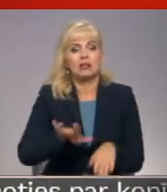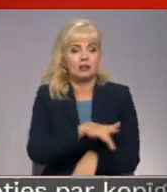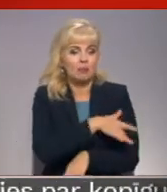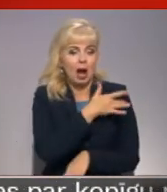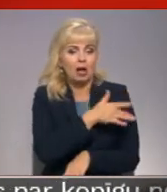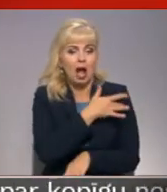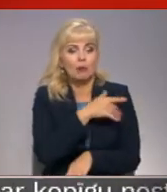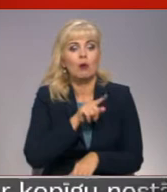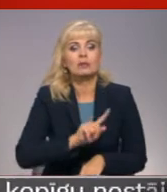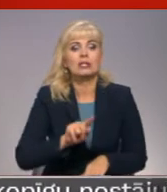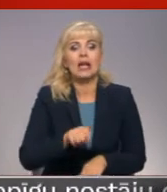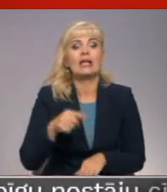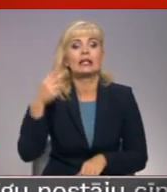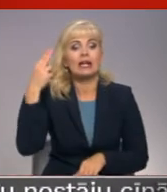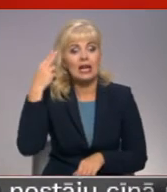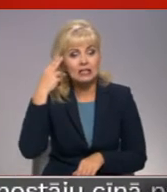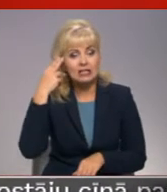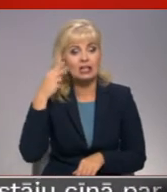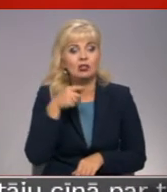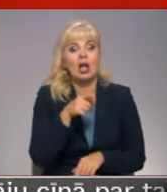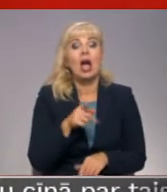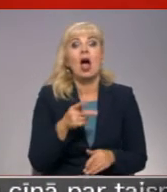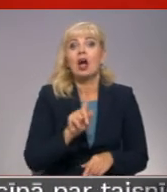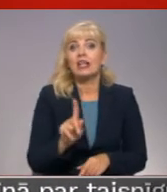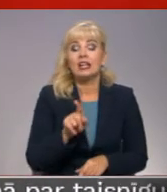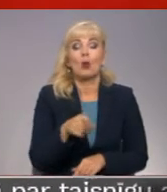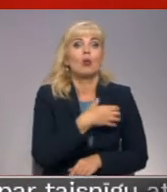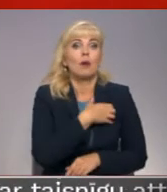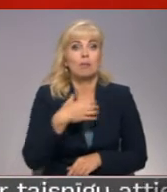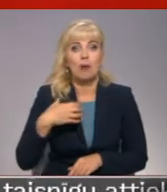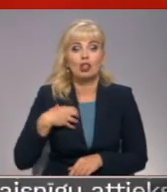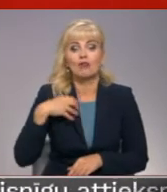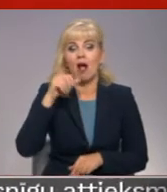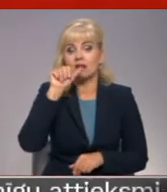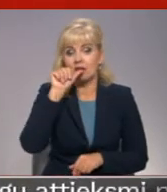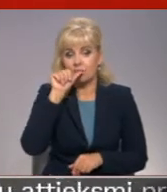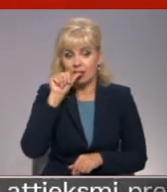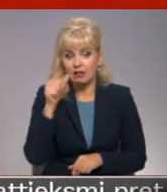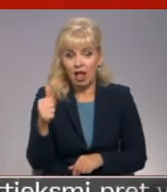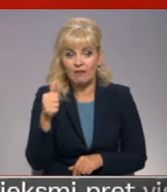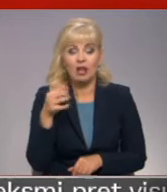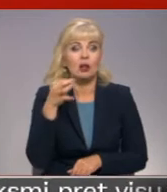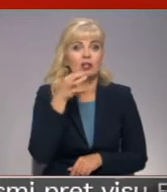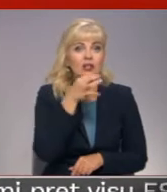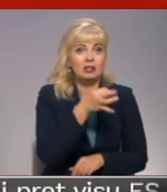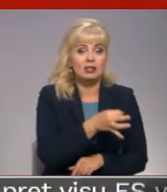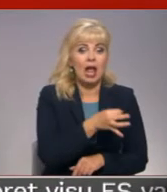Risks ir tajā, ka tās pašvaldības, kuras it kā nevarēs,